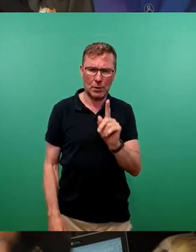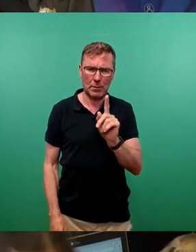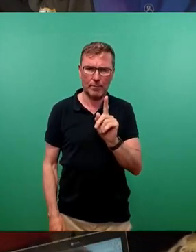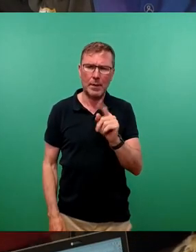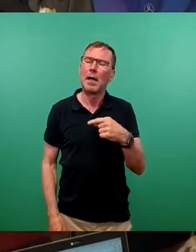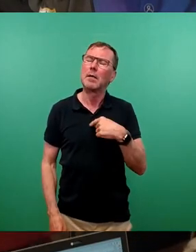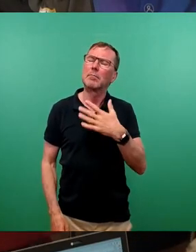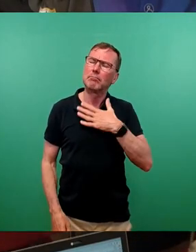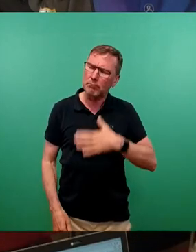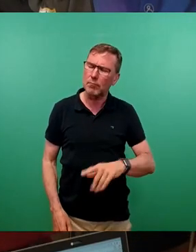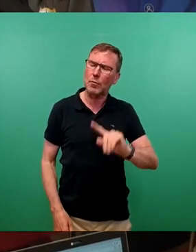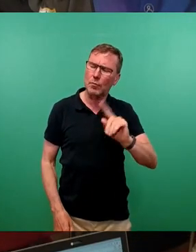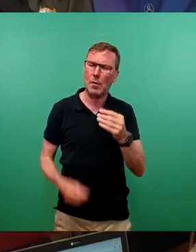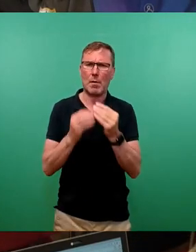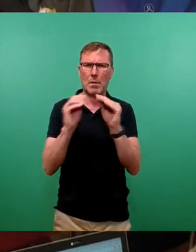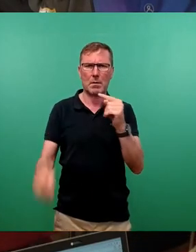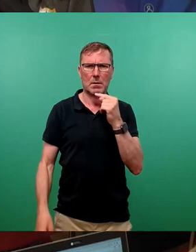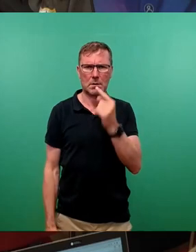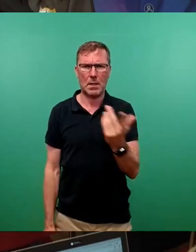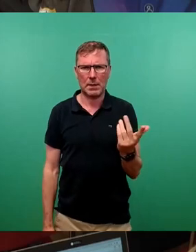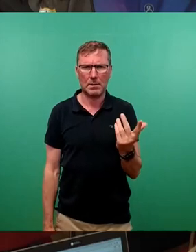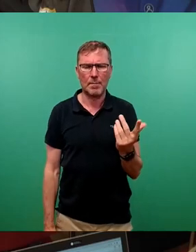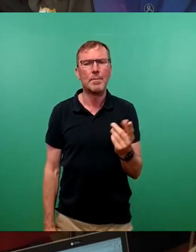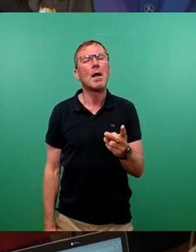noch mal sagen, dass auch